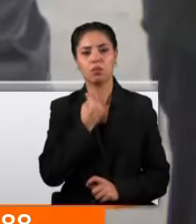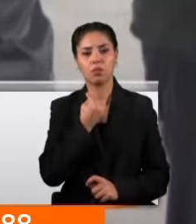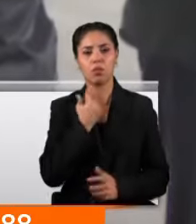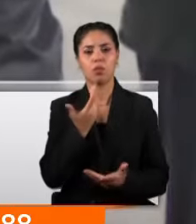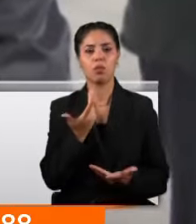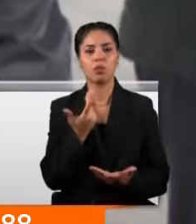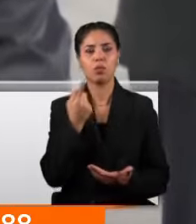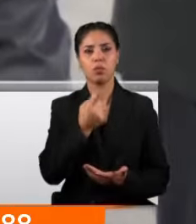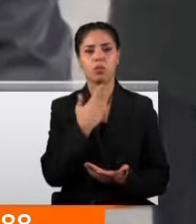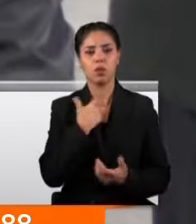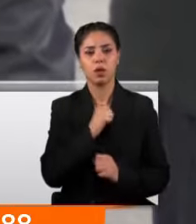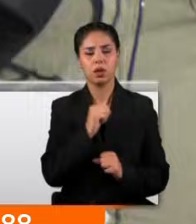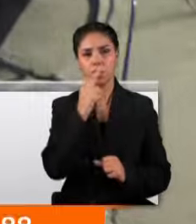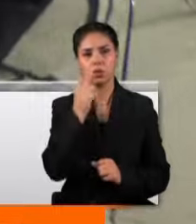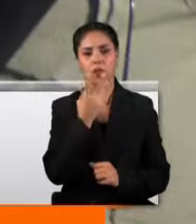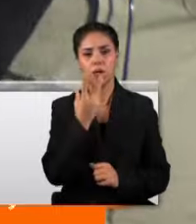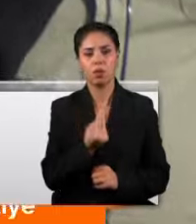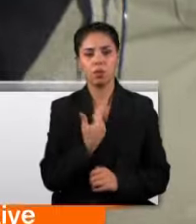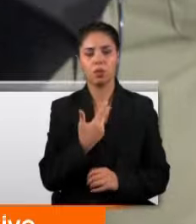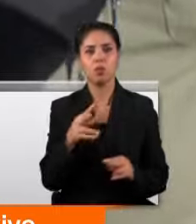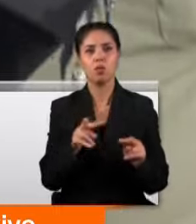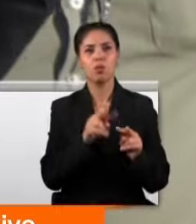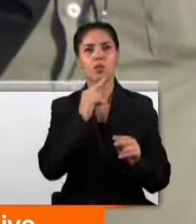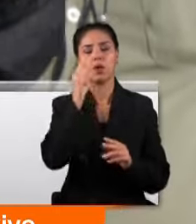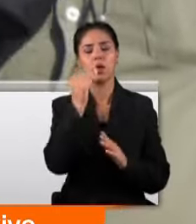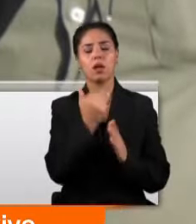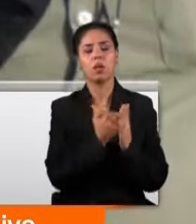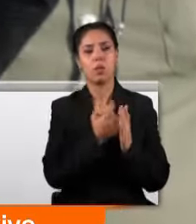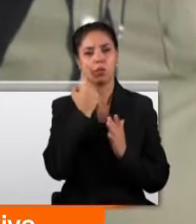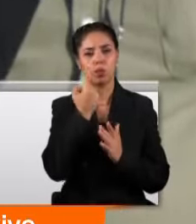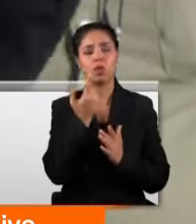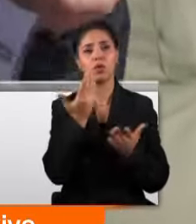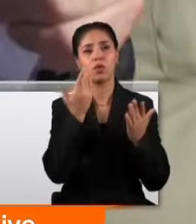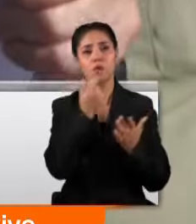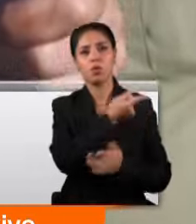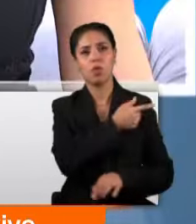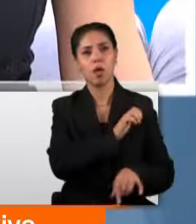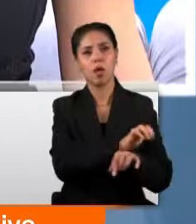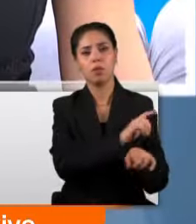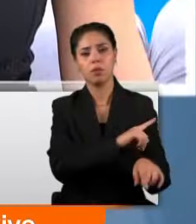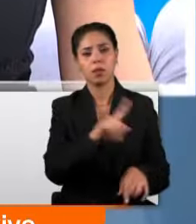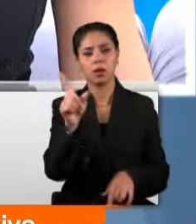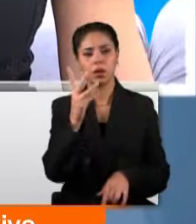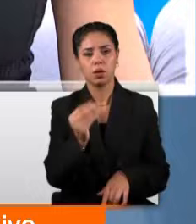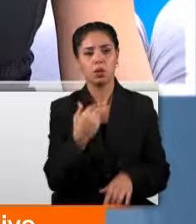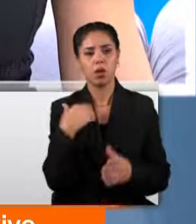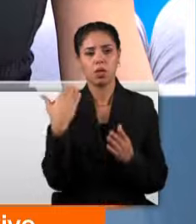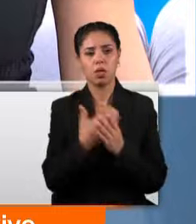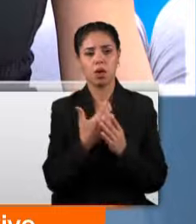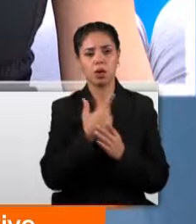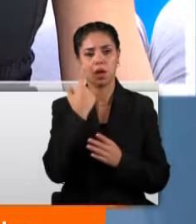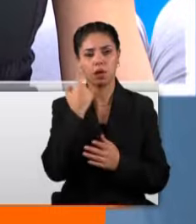derdinen. Beni bu şekilde dolandırdılar. Müge Anlı'nın sayesinde inşallah bunları tutuklattıracağız. Dosyalarımla,